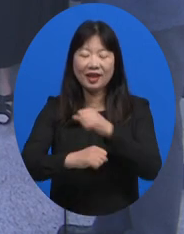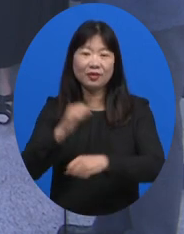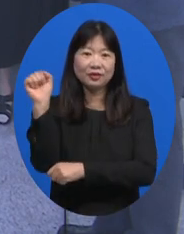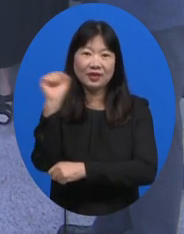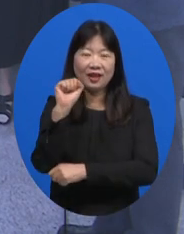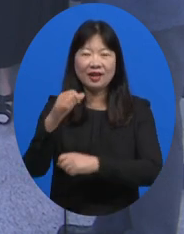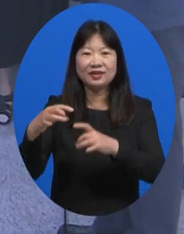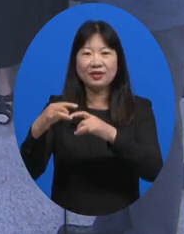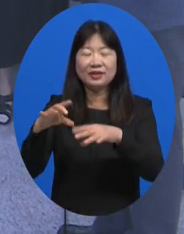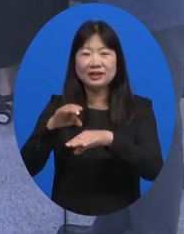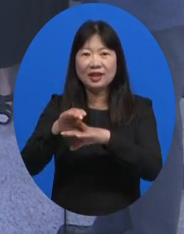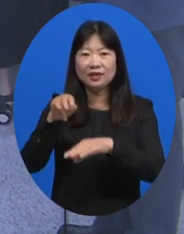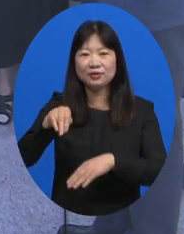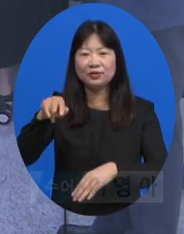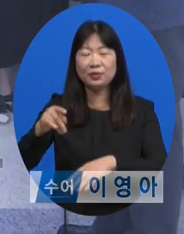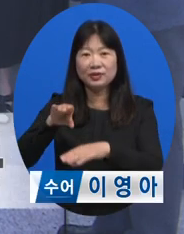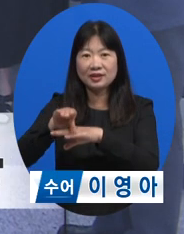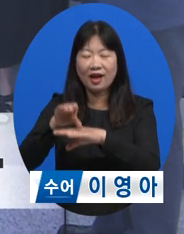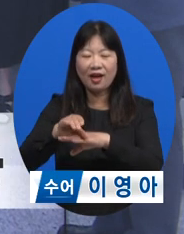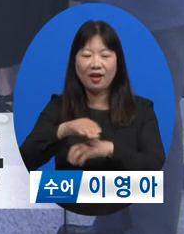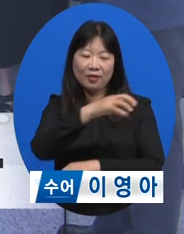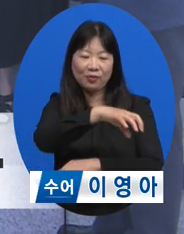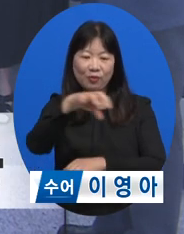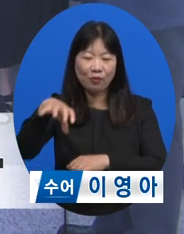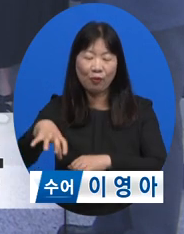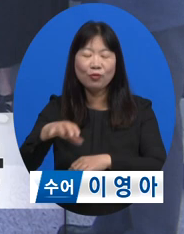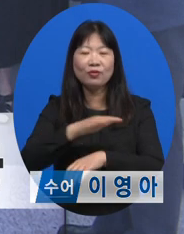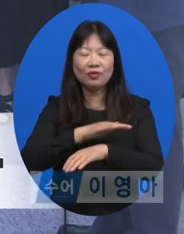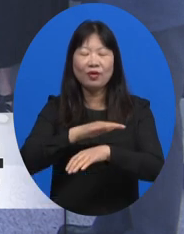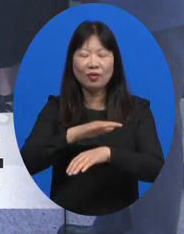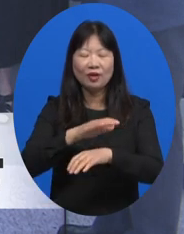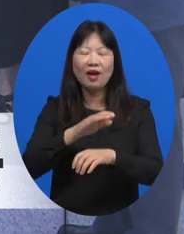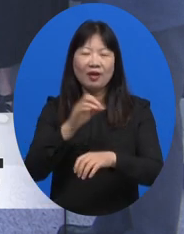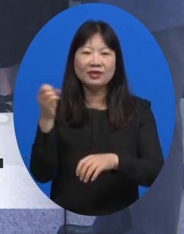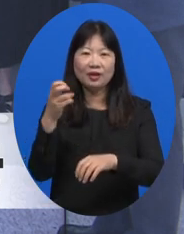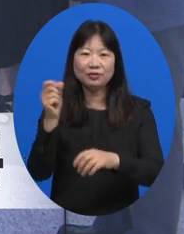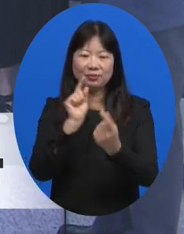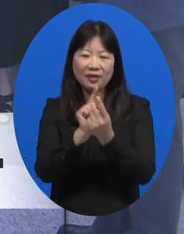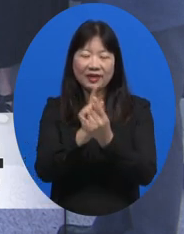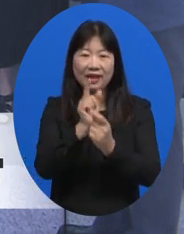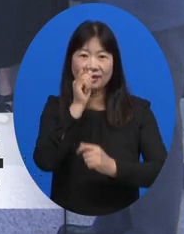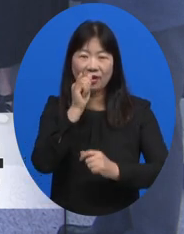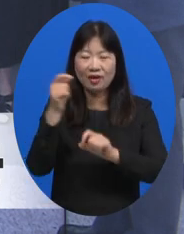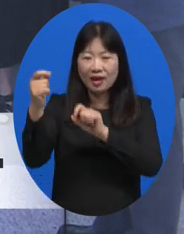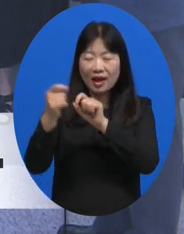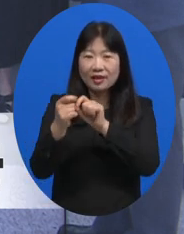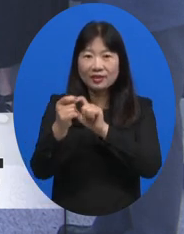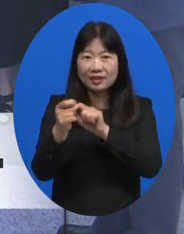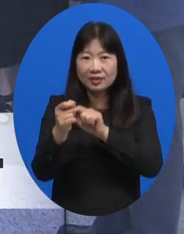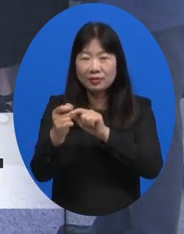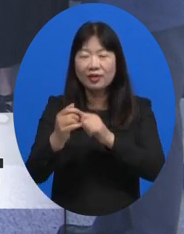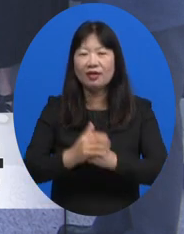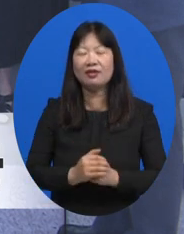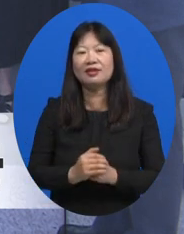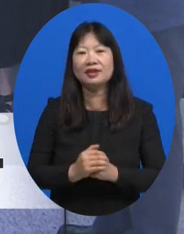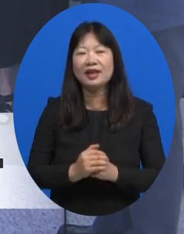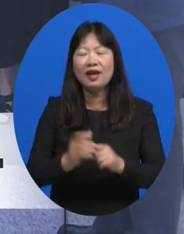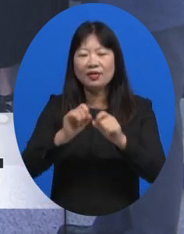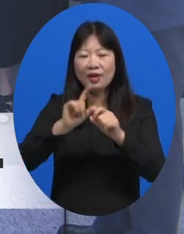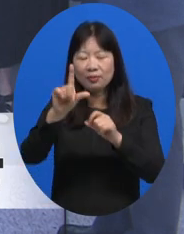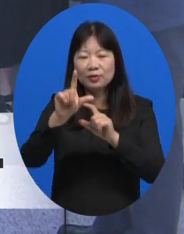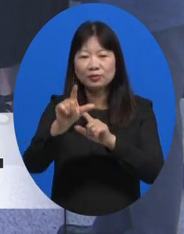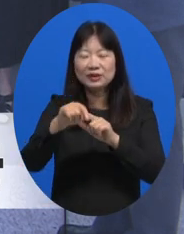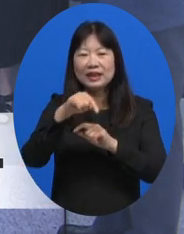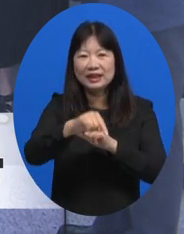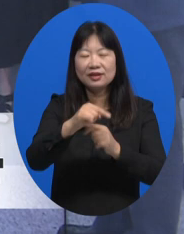자율주행차와 전기차 수소차, 지금도 주변에서 흔하게 볼 수 있는데요. 가까운 미래에는 내연기관이 아닌 전동화된 자동차로